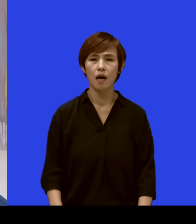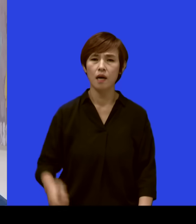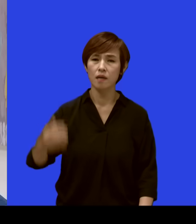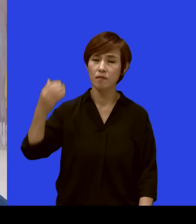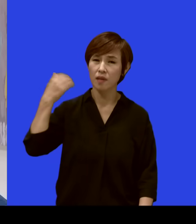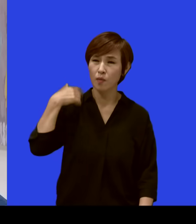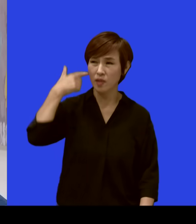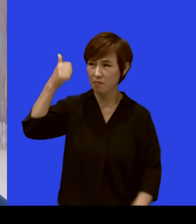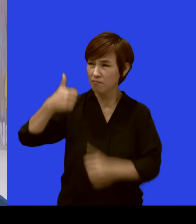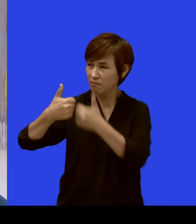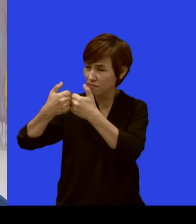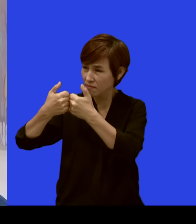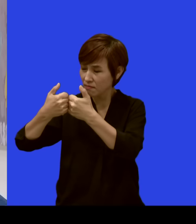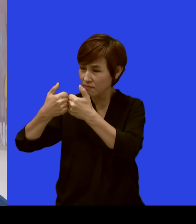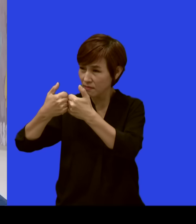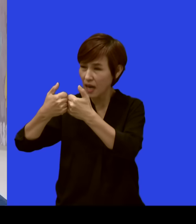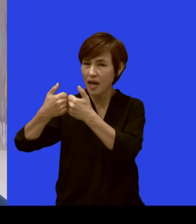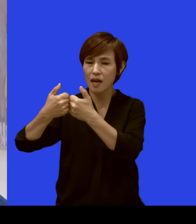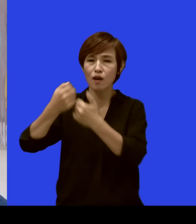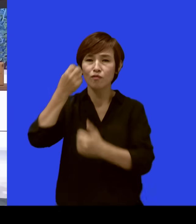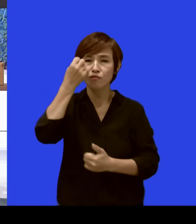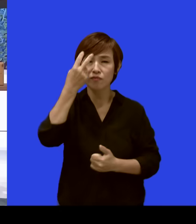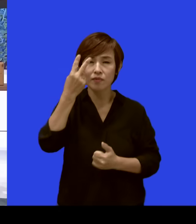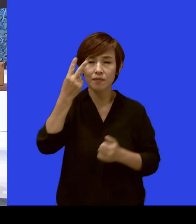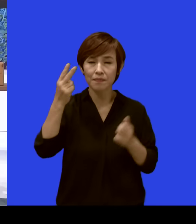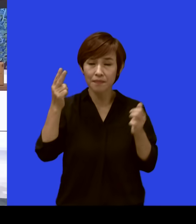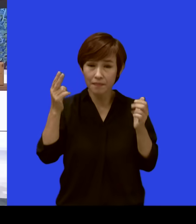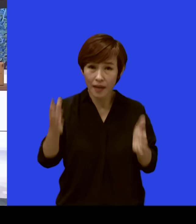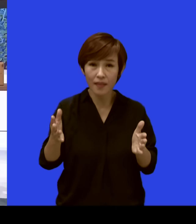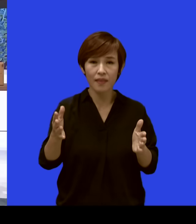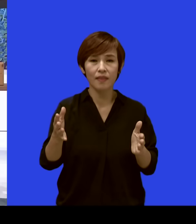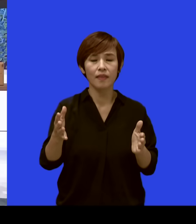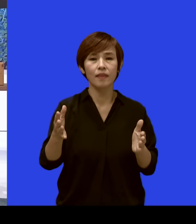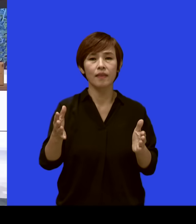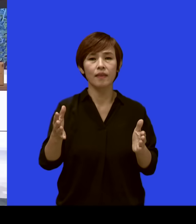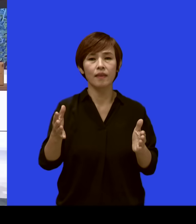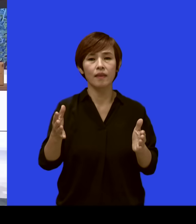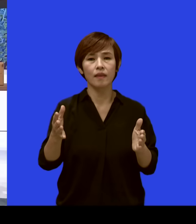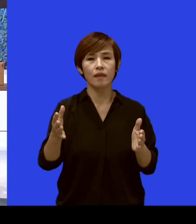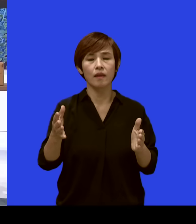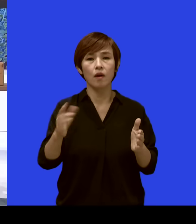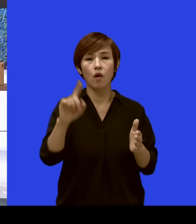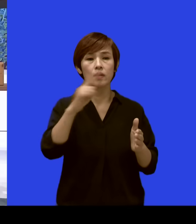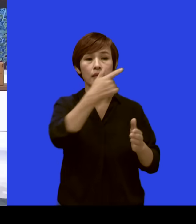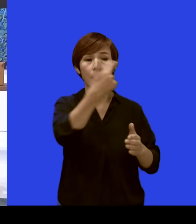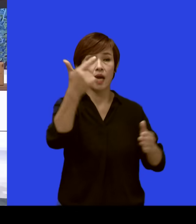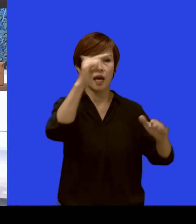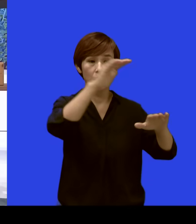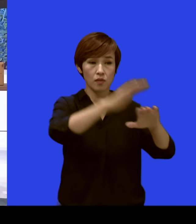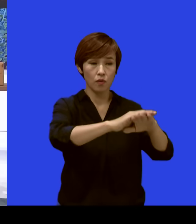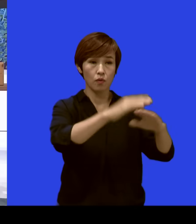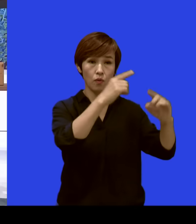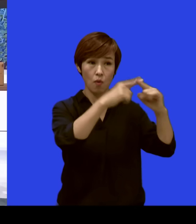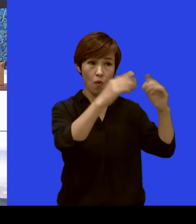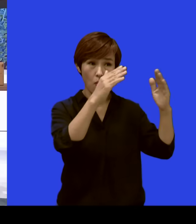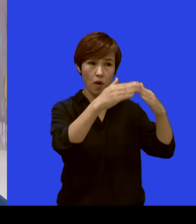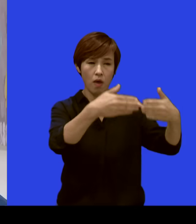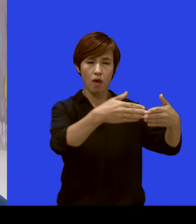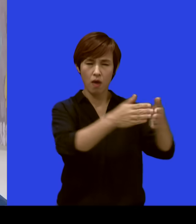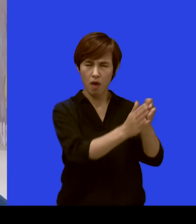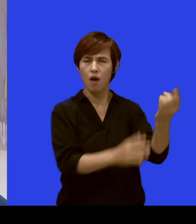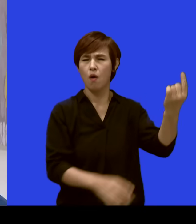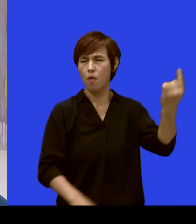토로했더니 기도해 보시자 그러더니 2달 만에 대전에 제가 있었는데 대전에 있는 한 교회가 폐쇄를 하게 됐는데